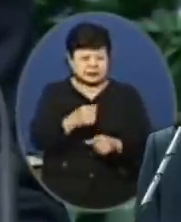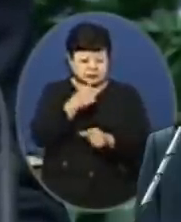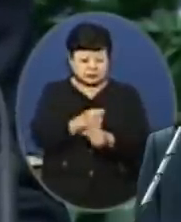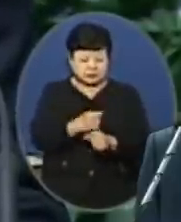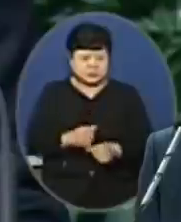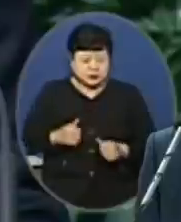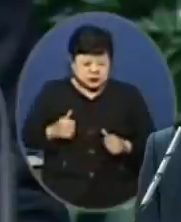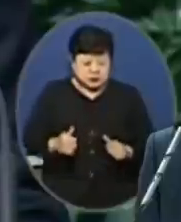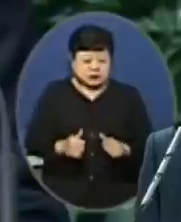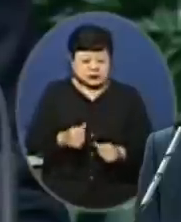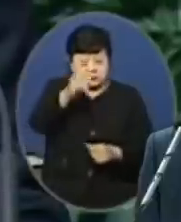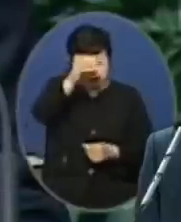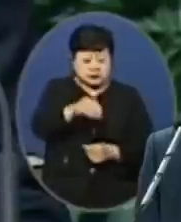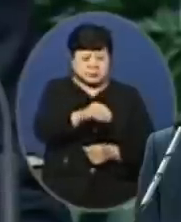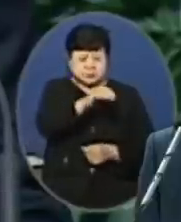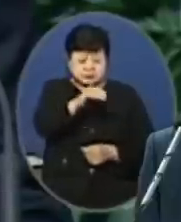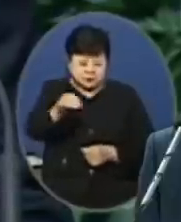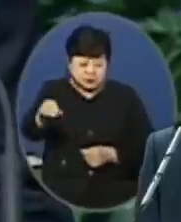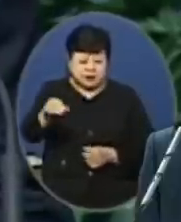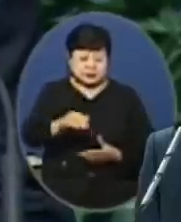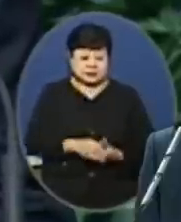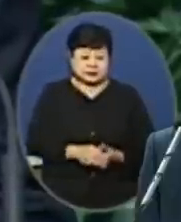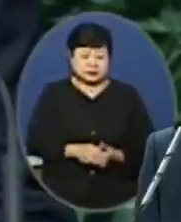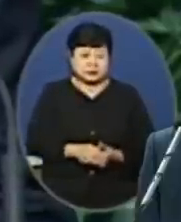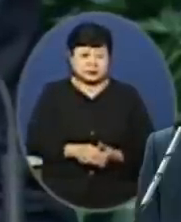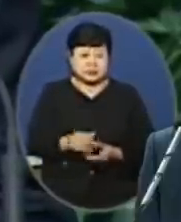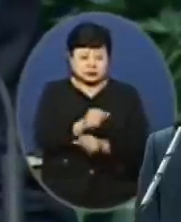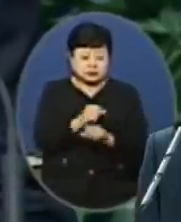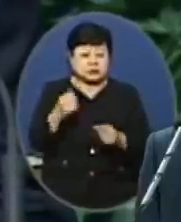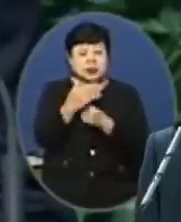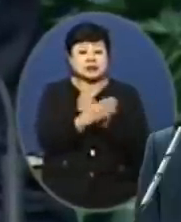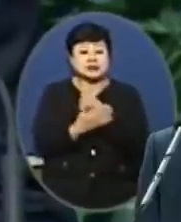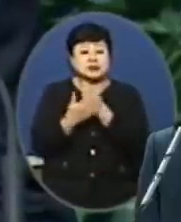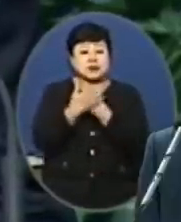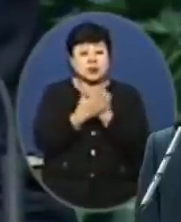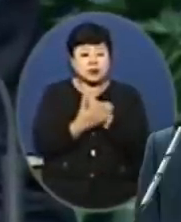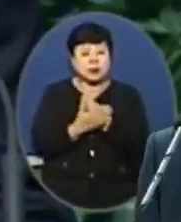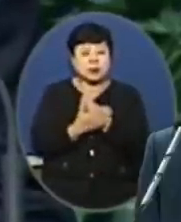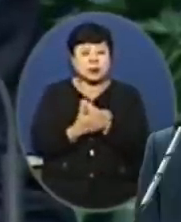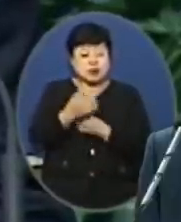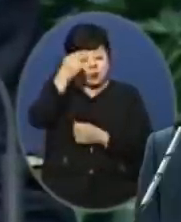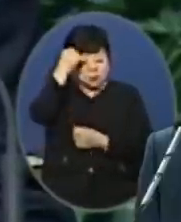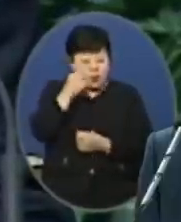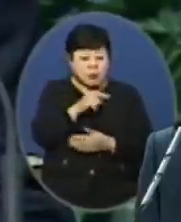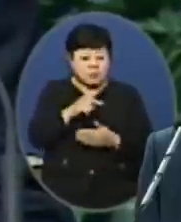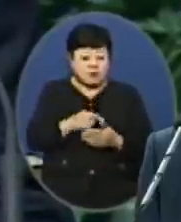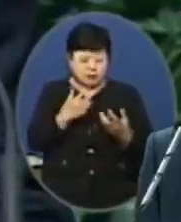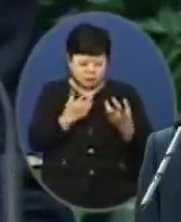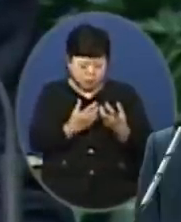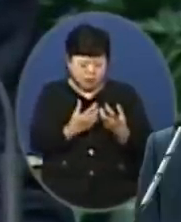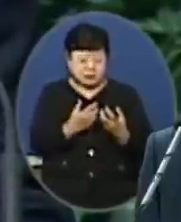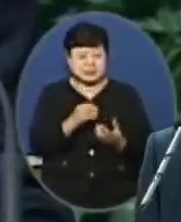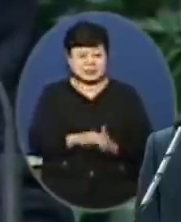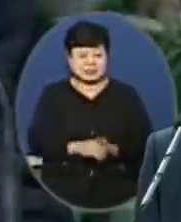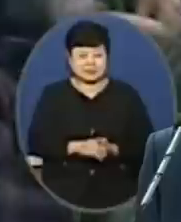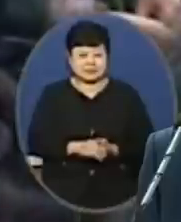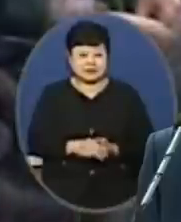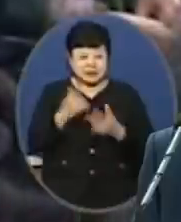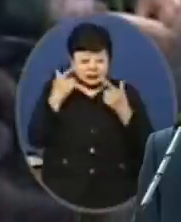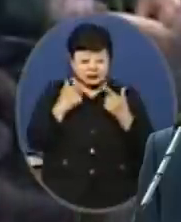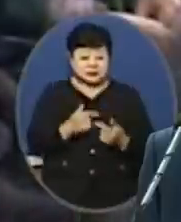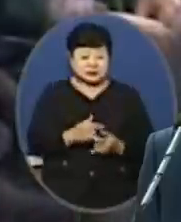되도록 십자가의 구속의 은총을 늘 외우고 마음에 꽉 차게 하시고